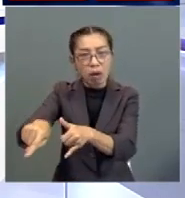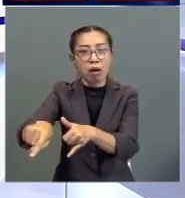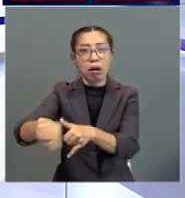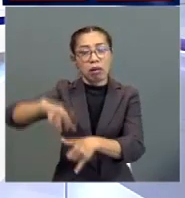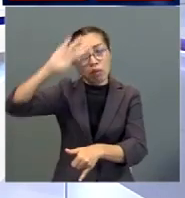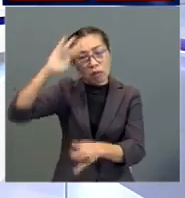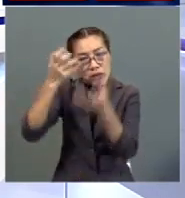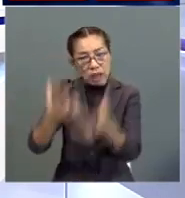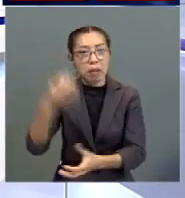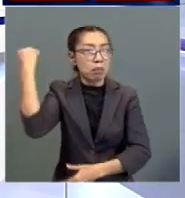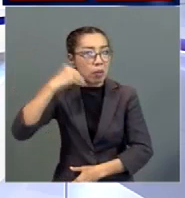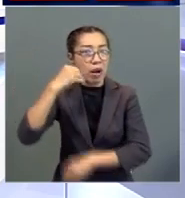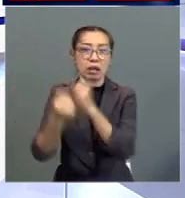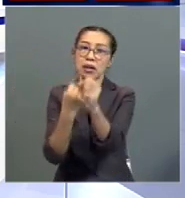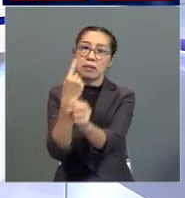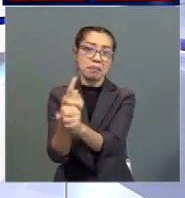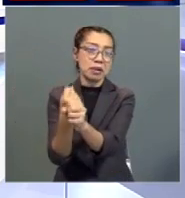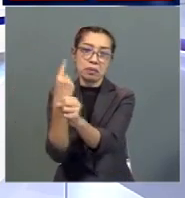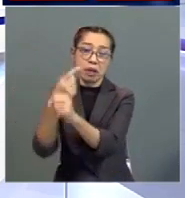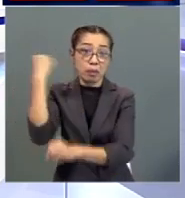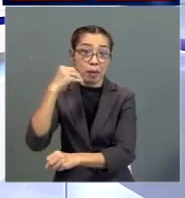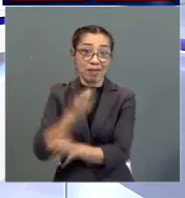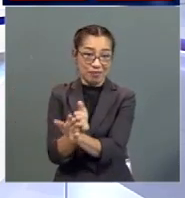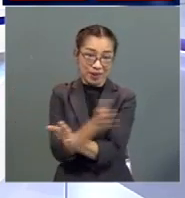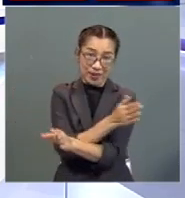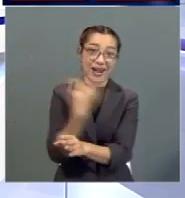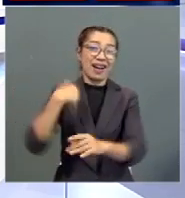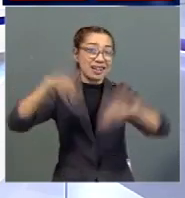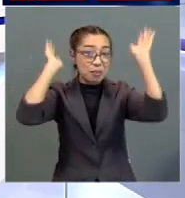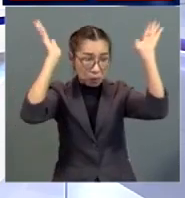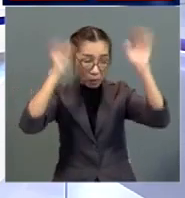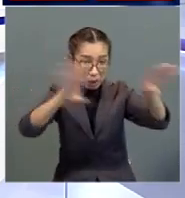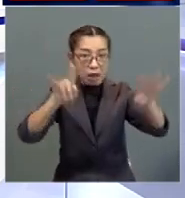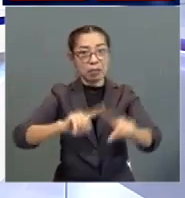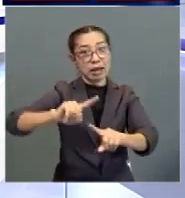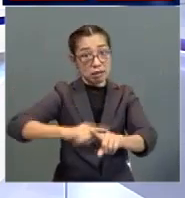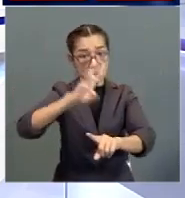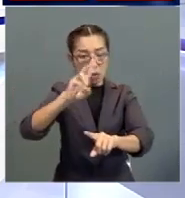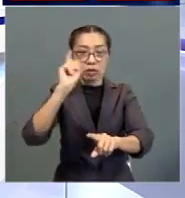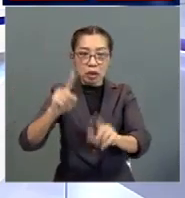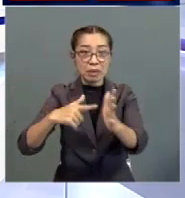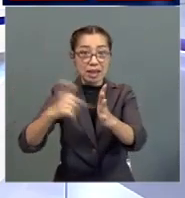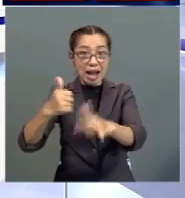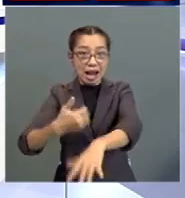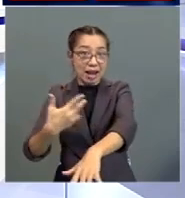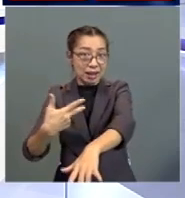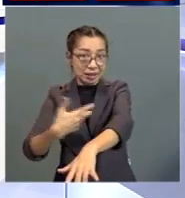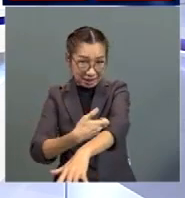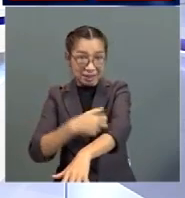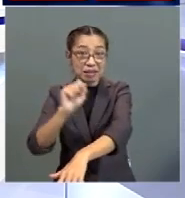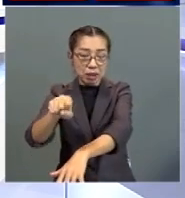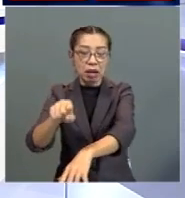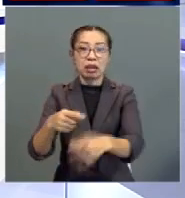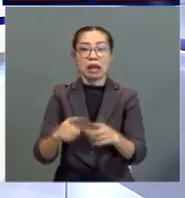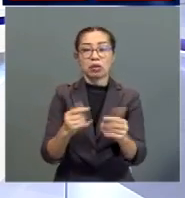หวัดใหญ่ระบาดปกติทุกๆปีเนี่ยจะมีการรณรงค์ให้ฉีดวัคซีนป้องกันในช่วงของเดือนมิถุนายนแต่ว่าปีนี้ค่ะกระทรวงสาธาร